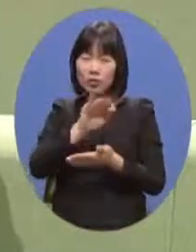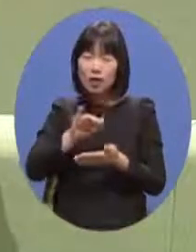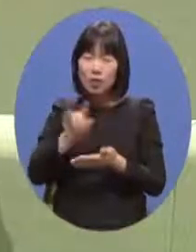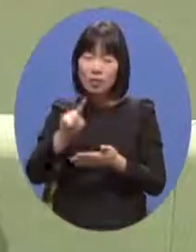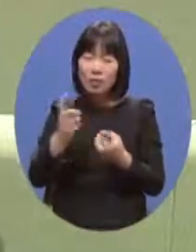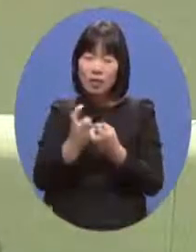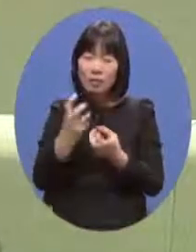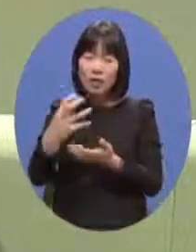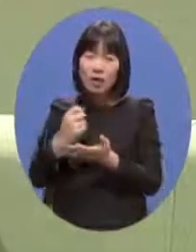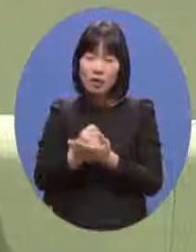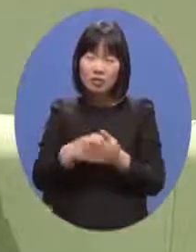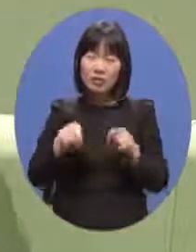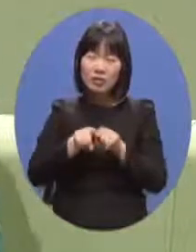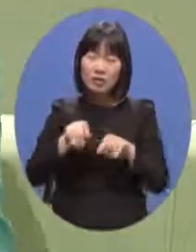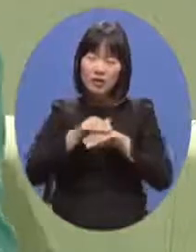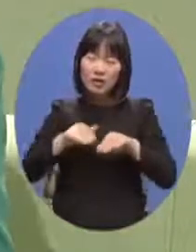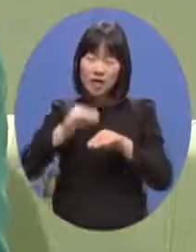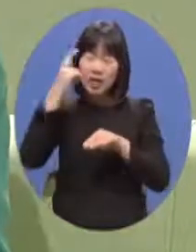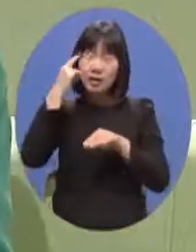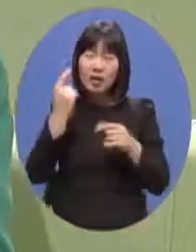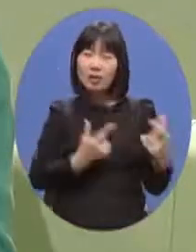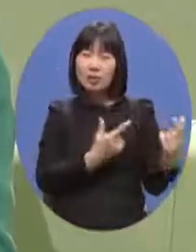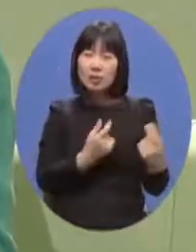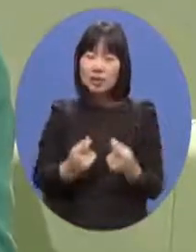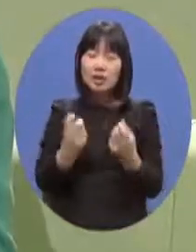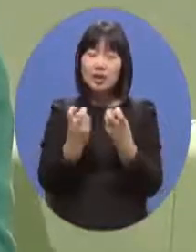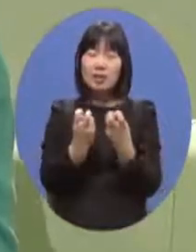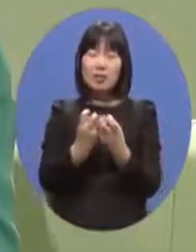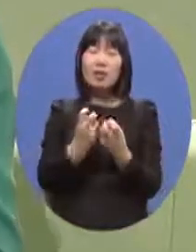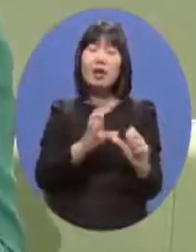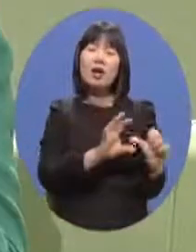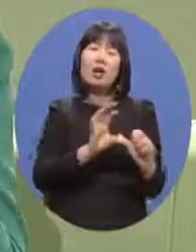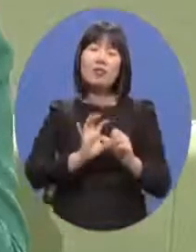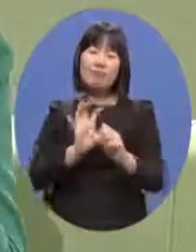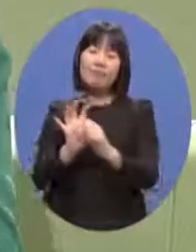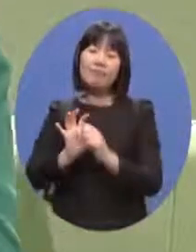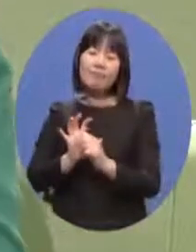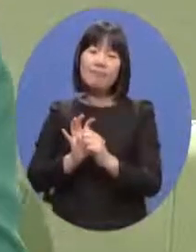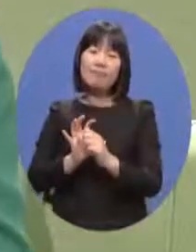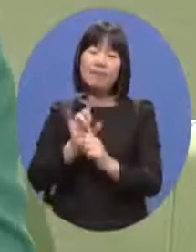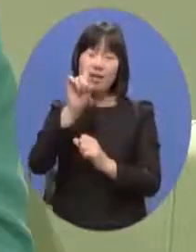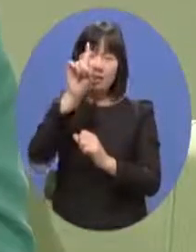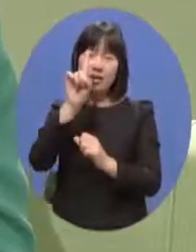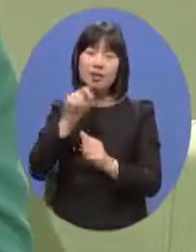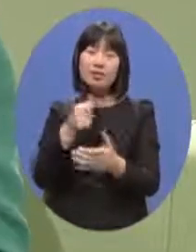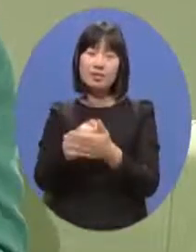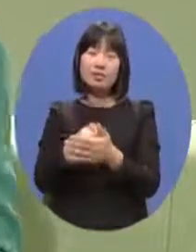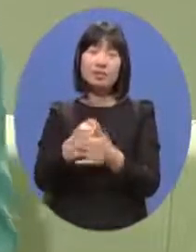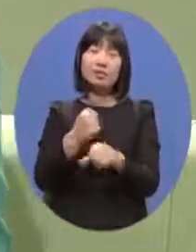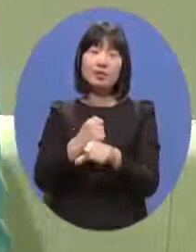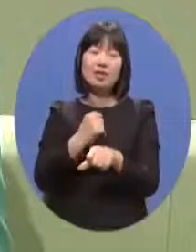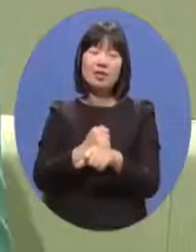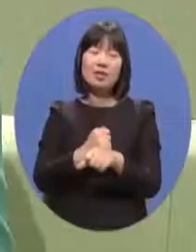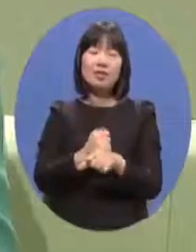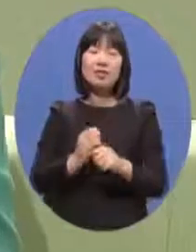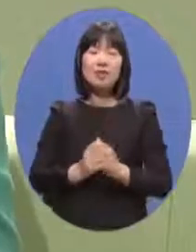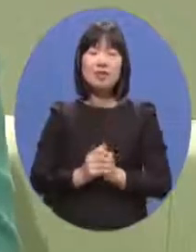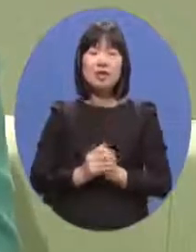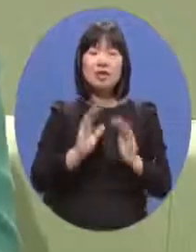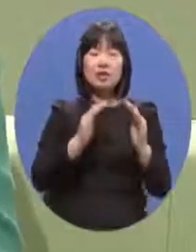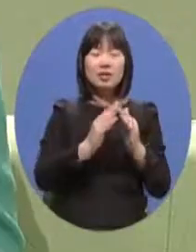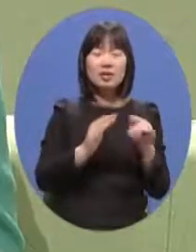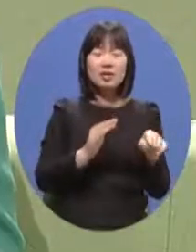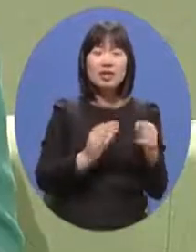어떠한 방식으로 이거를 해결할까요? 그래서 같이 똑같은 해결 방법을 하나 딱 합의점을 찾으셔서 어린이집에서는